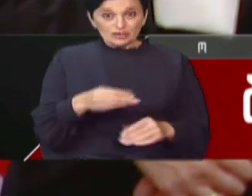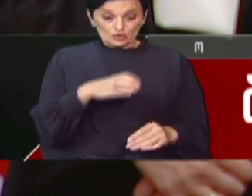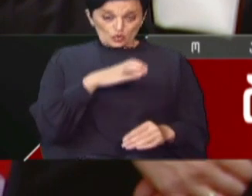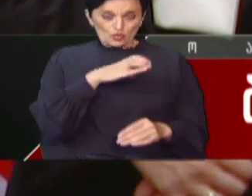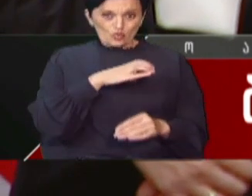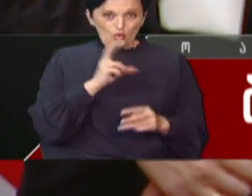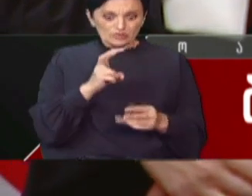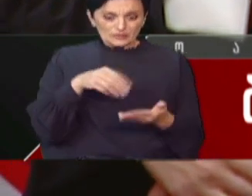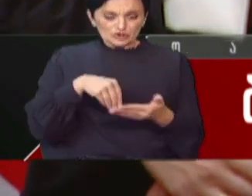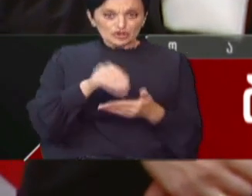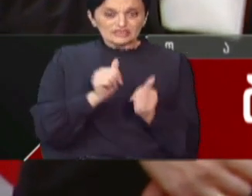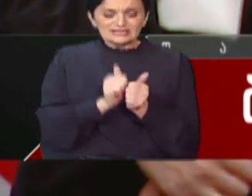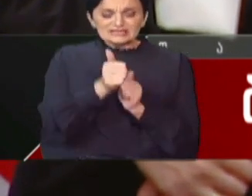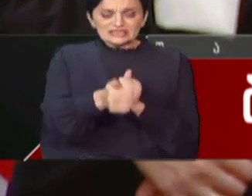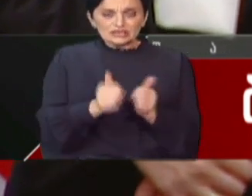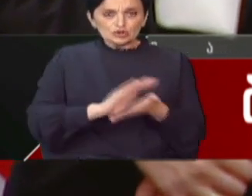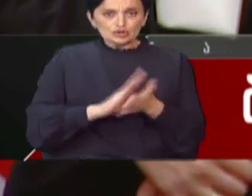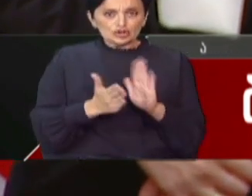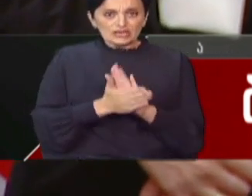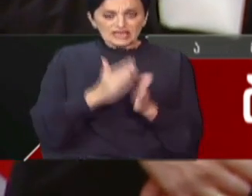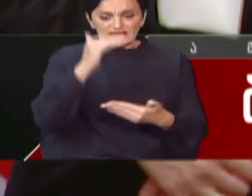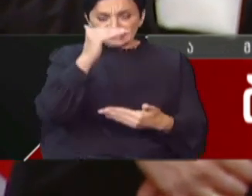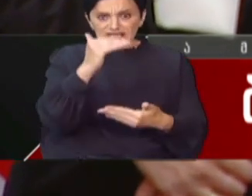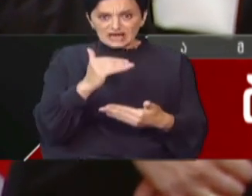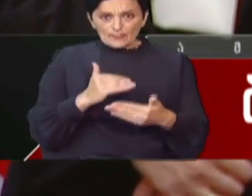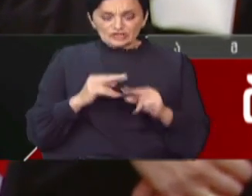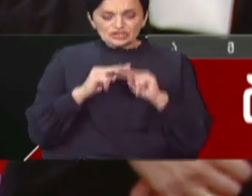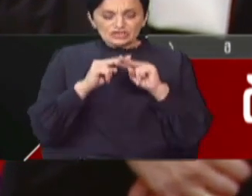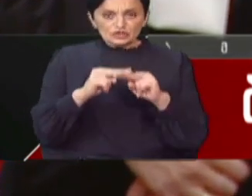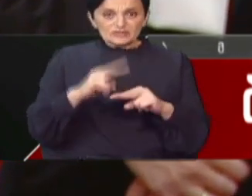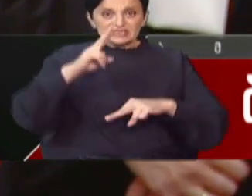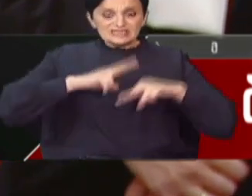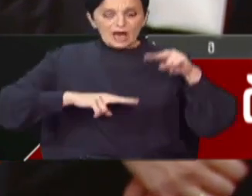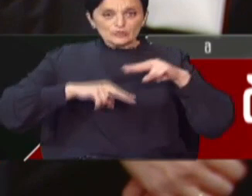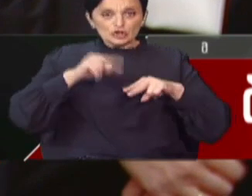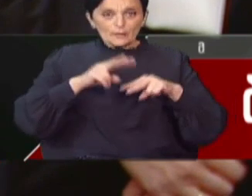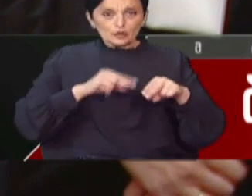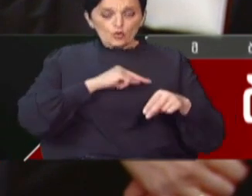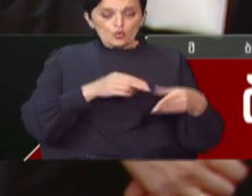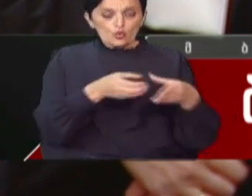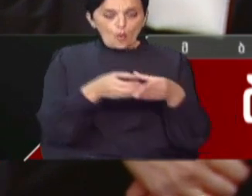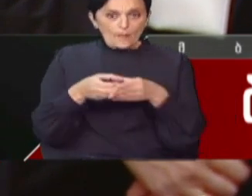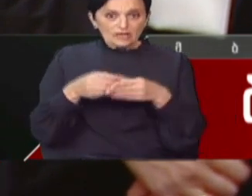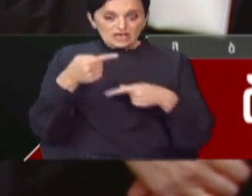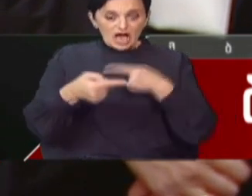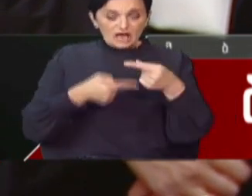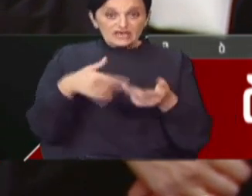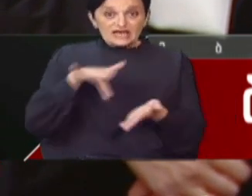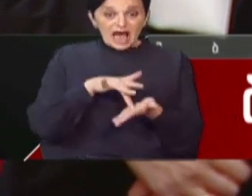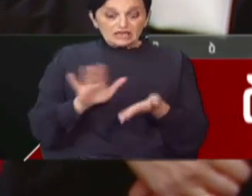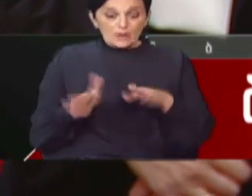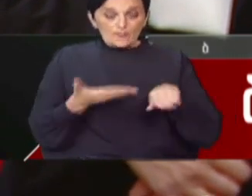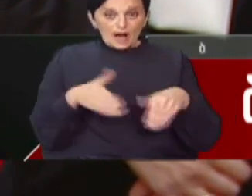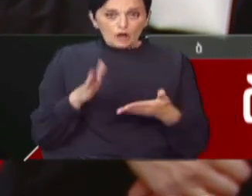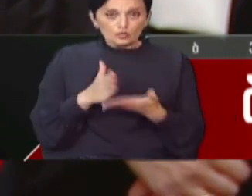ქონების შესაძენად წინასწარ შეთანხმებული გრაფიკით ირიცხებოდა სამშენებლო კომპანიის ანგარიშზე. ქალაქ ბათუმში